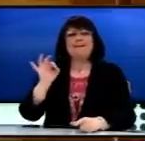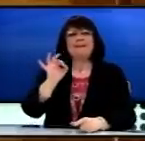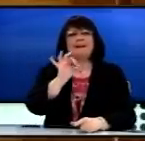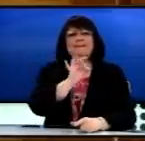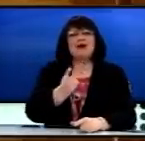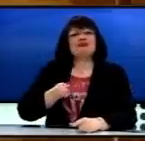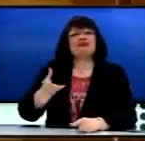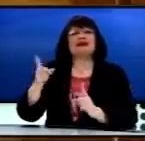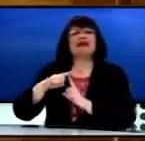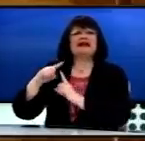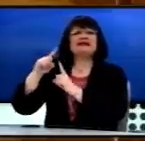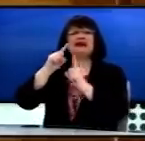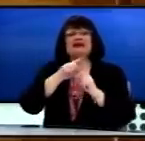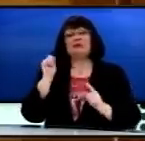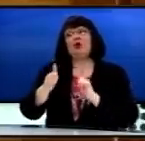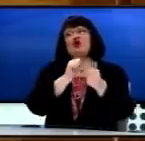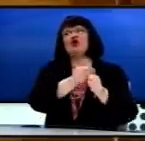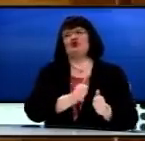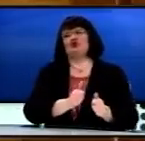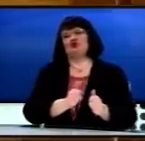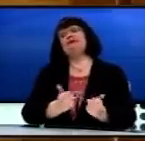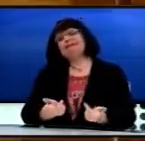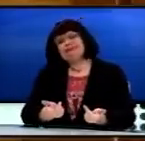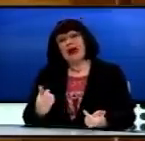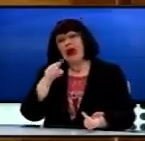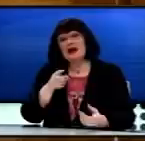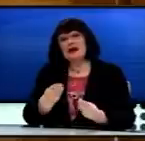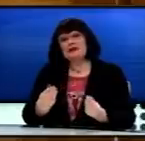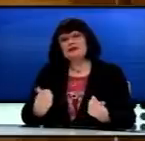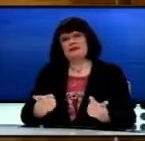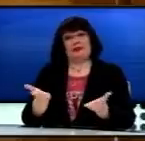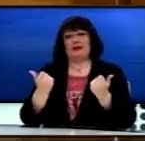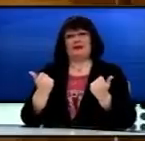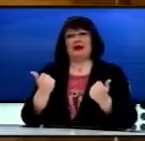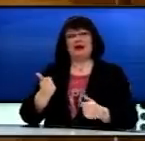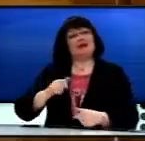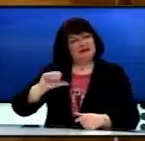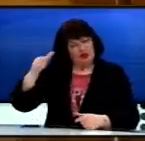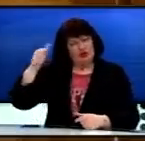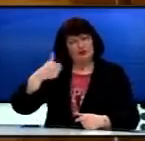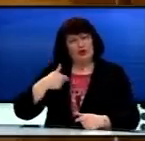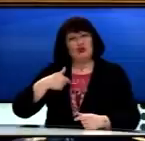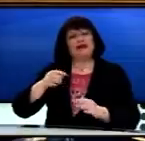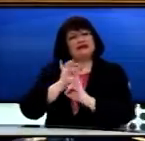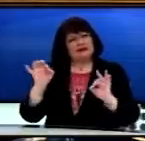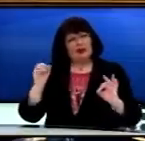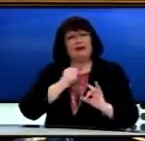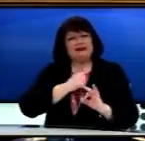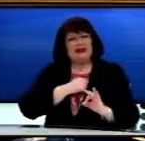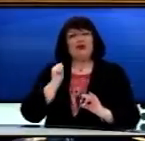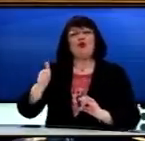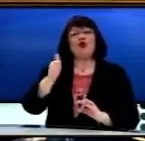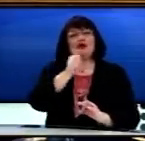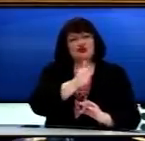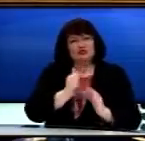περισσότερα τεστ, άλλη λύση πλην των self-test δεν υπάρχει. Θα είμαστε από τις πρώτες χώρες που θα το κάνει και είμαι απολύτως πεπισμένος ότι